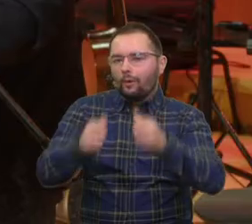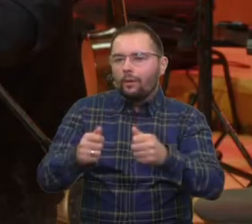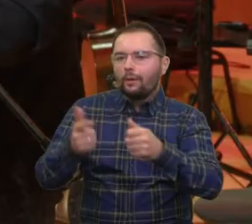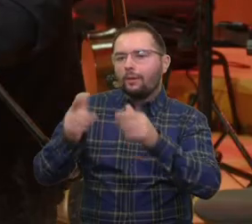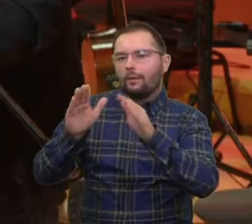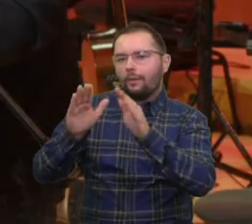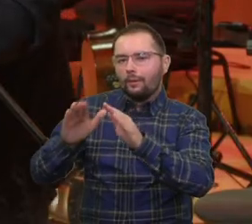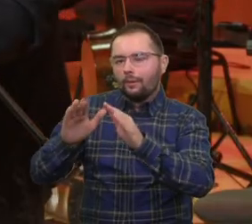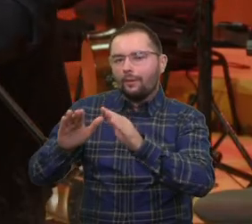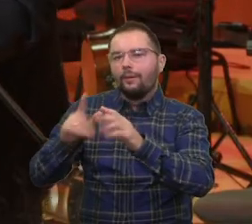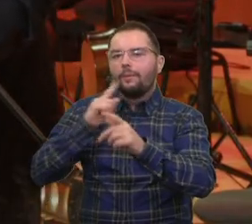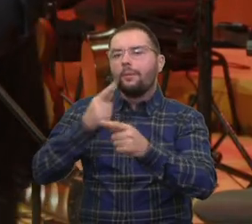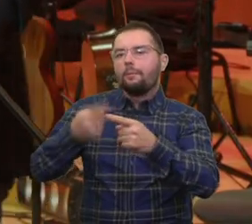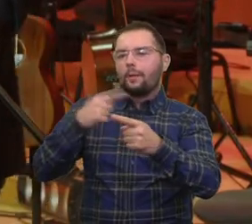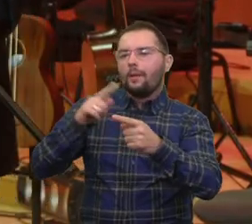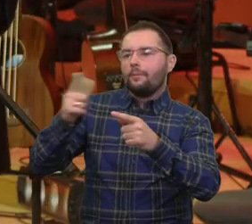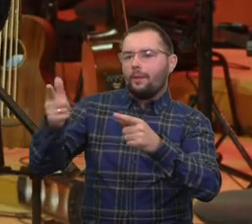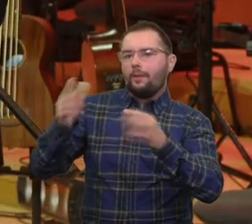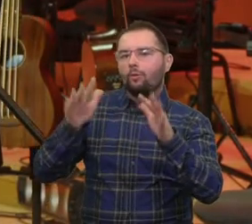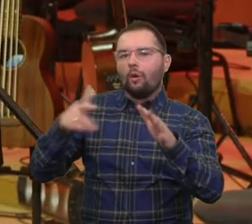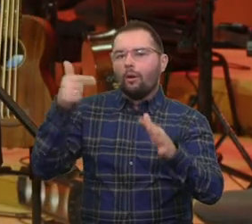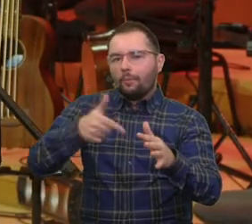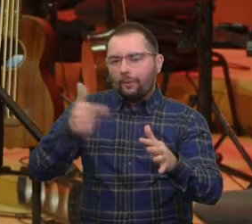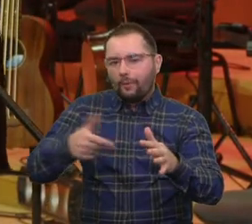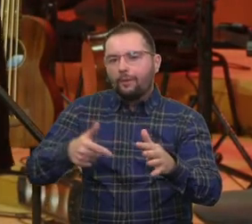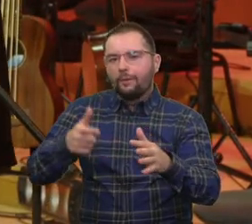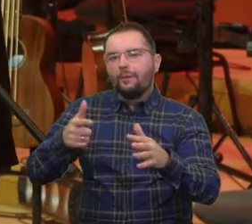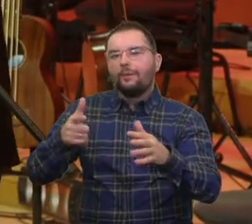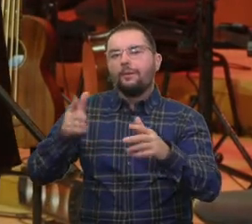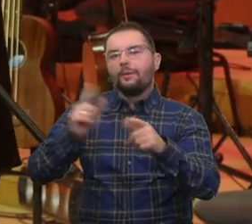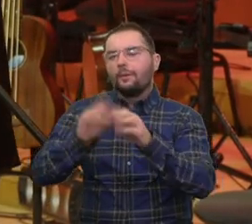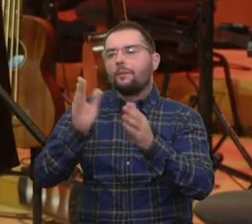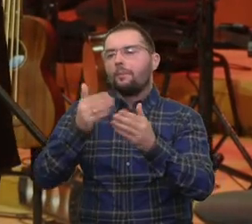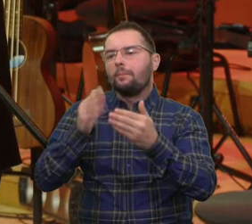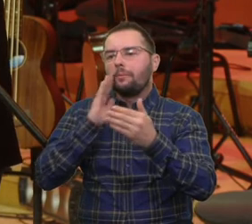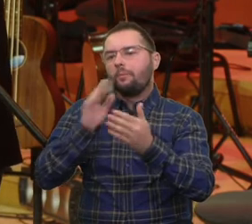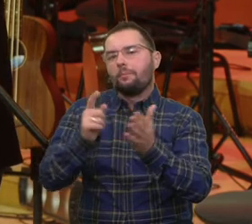jeszcze parę obowiązków przed panem. Ręce wolne się przydadzą z całą pewnością.